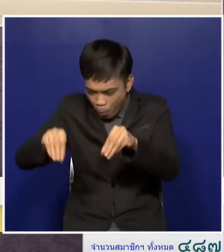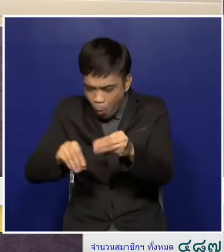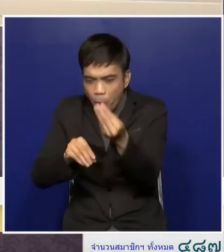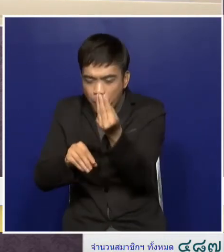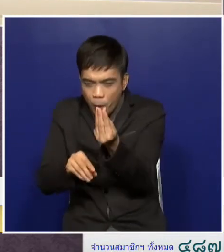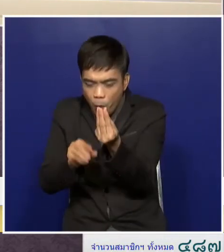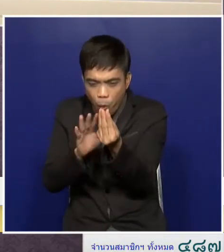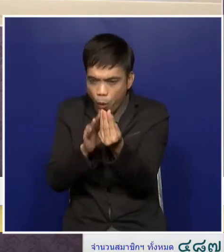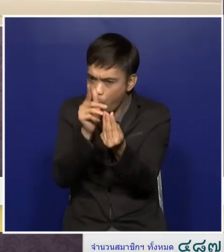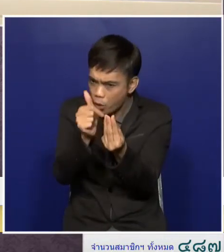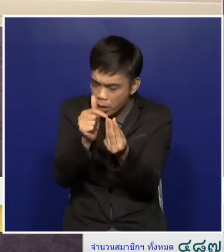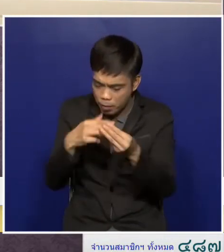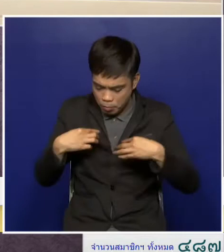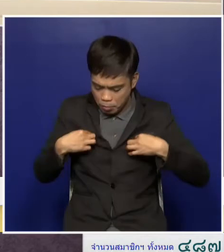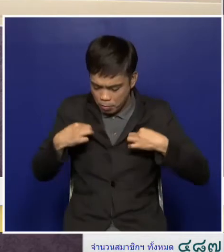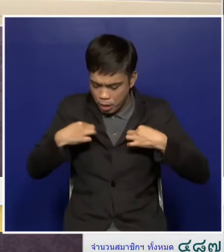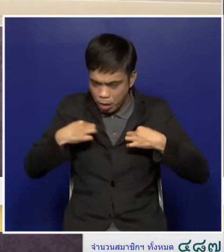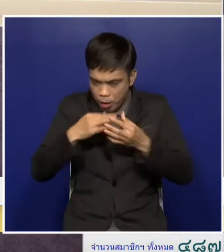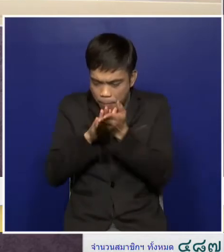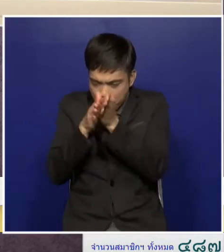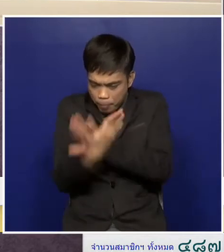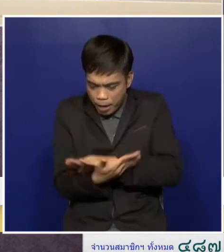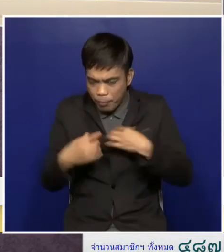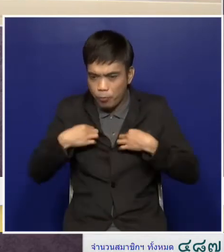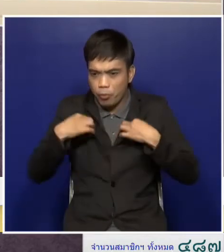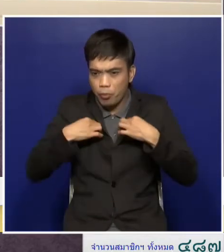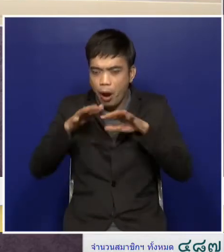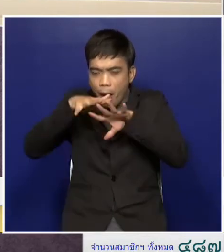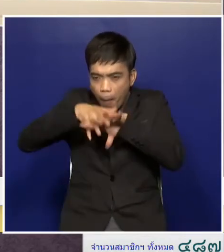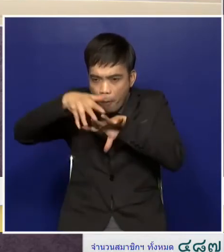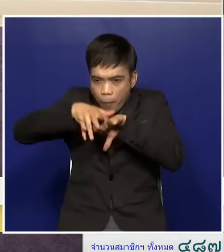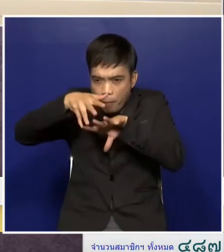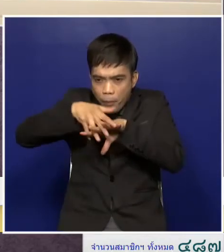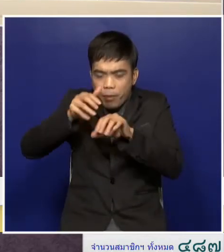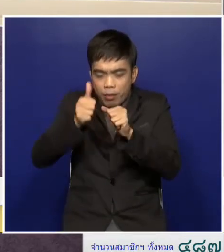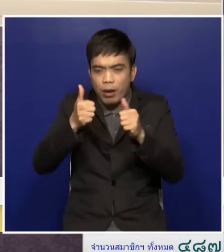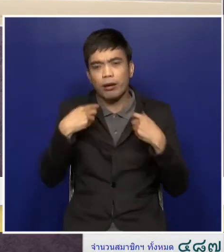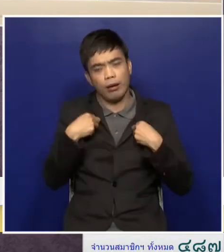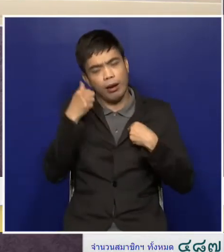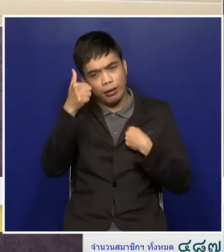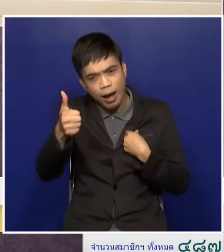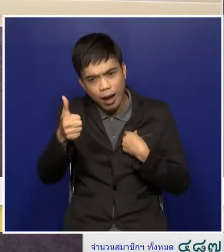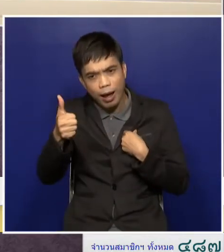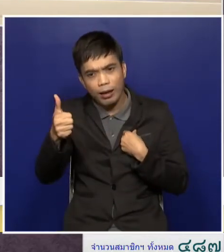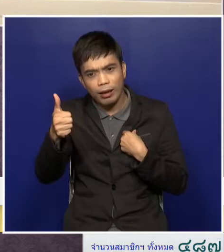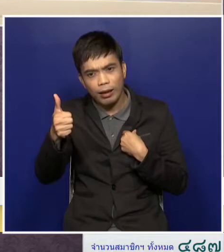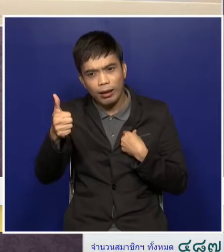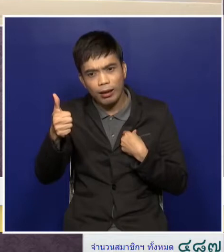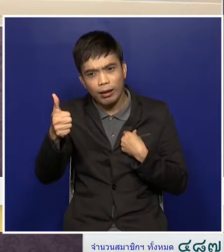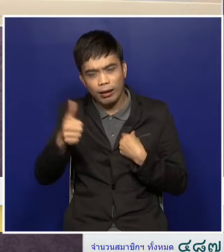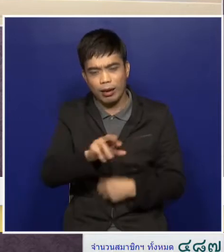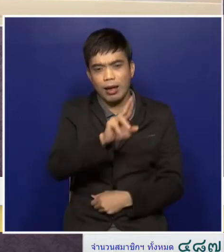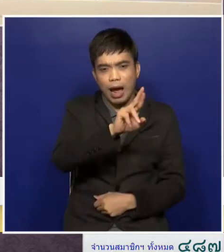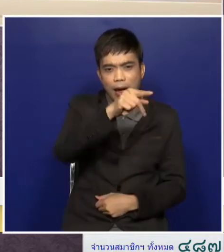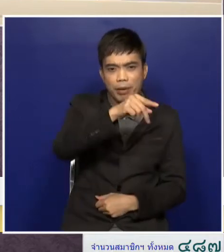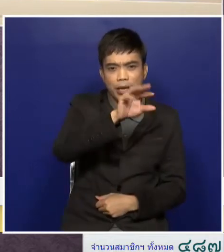มทําเสือที่ท่านใส่มา มันนุมกับสายใหญ่หรอสายพันของสถาบลที่รัสูง RPF 12